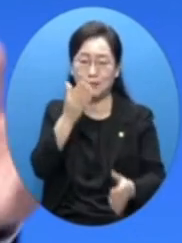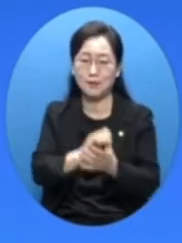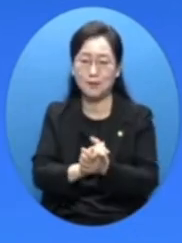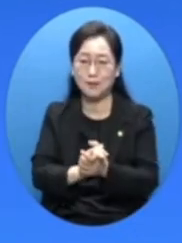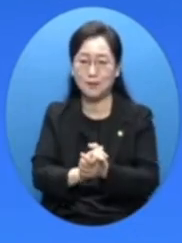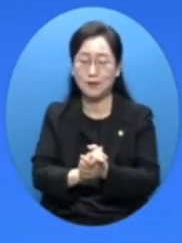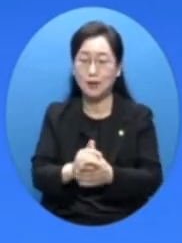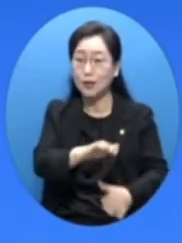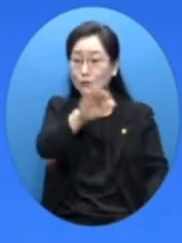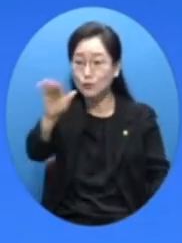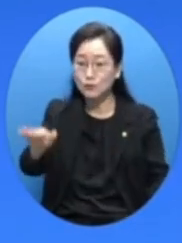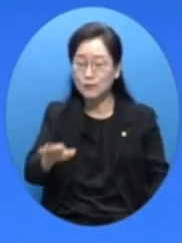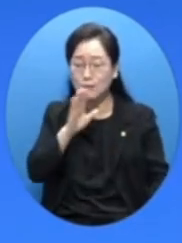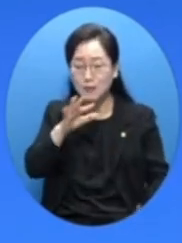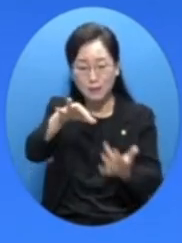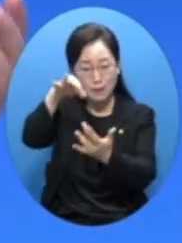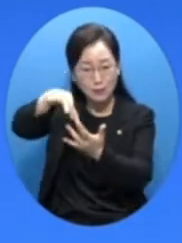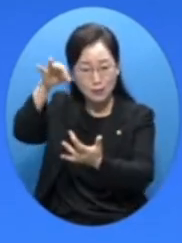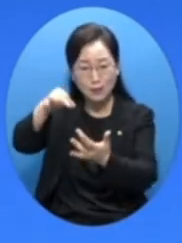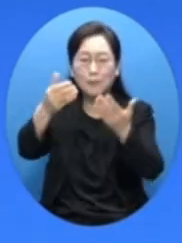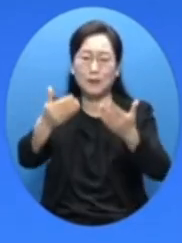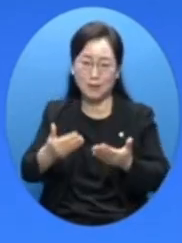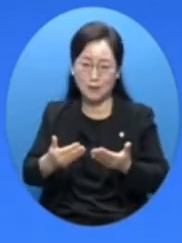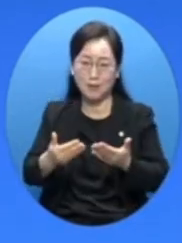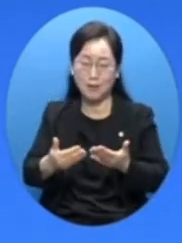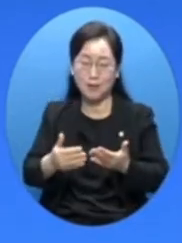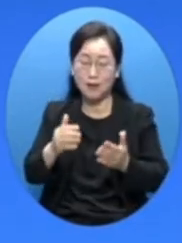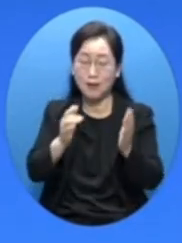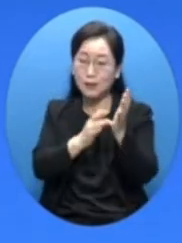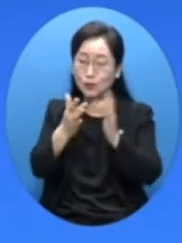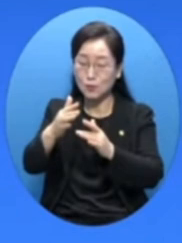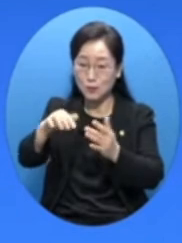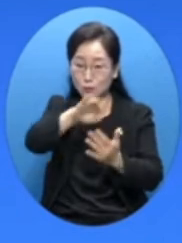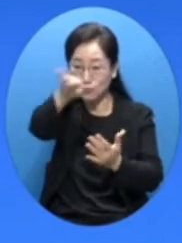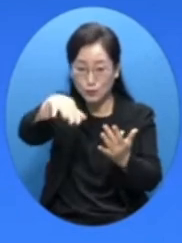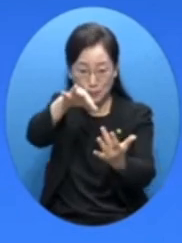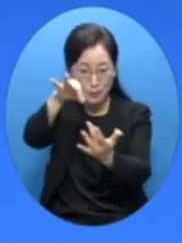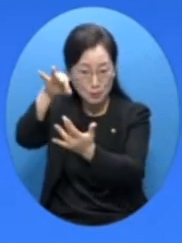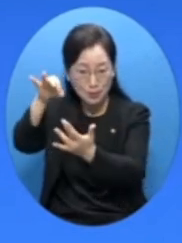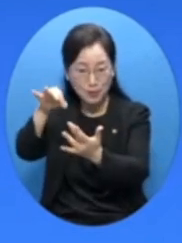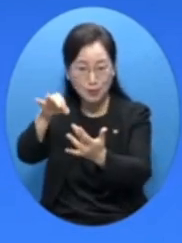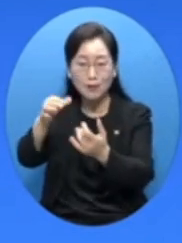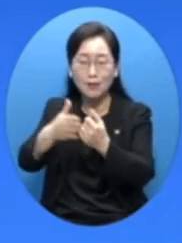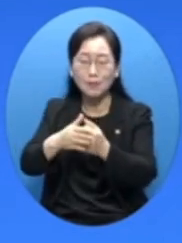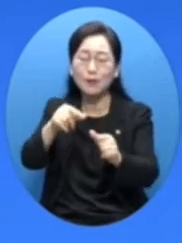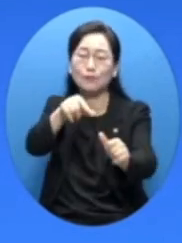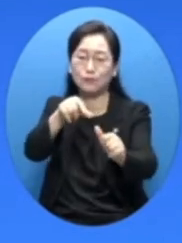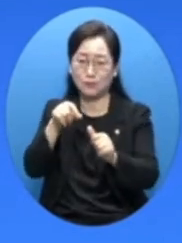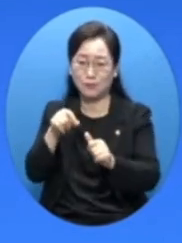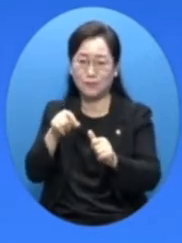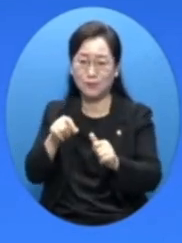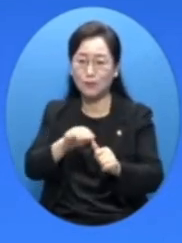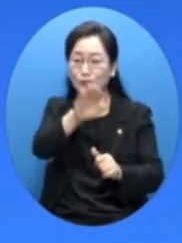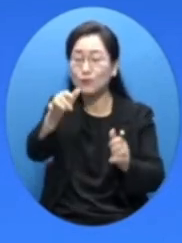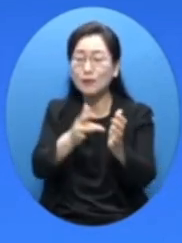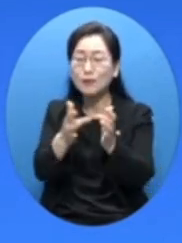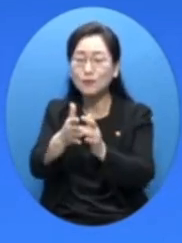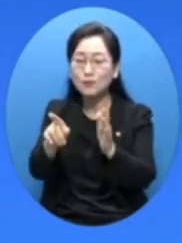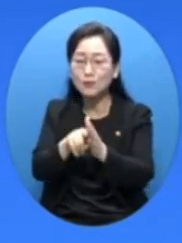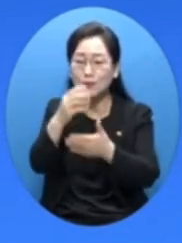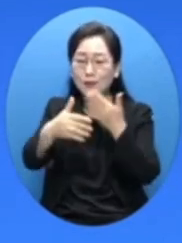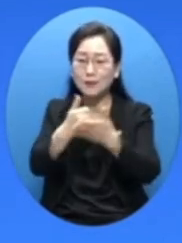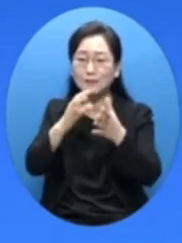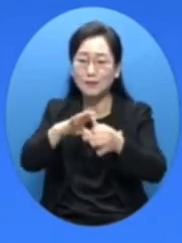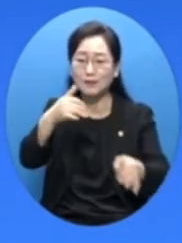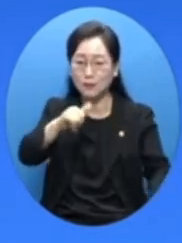만세를 우리는 택함을 받았습니다. 주님께서 우리를 택하셨기 때문에 구원의 은혜로 말미암아 우리가 예수 믿고 하나님의 자녀가